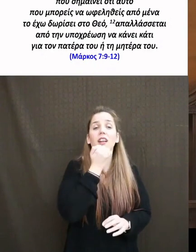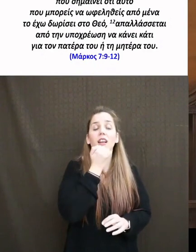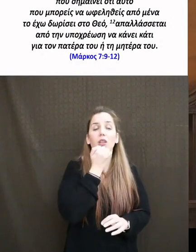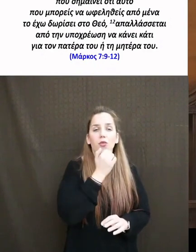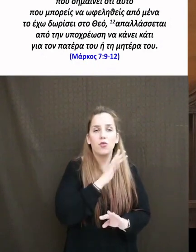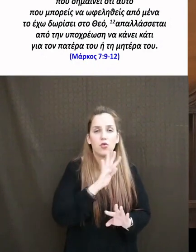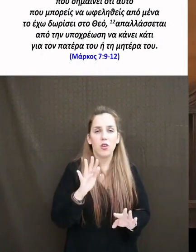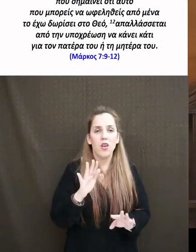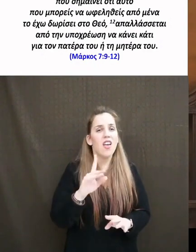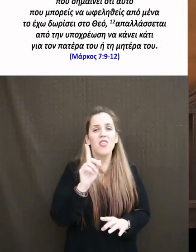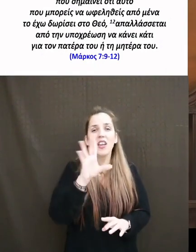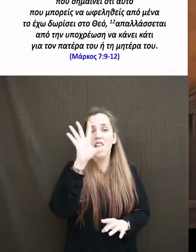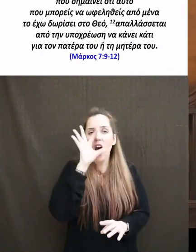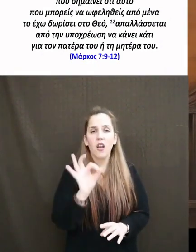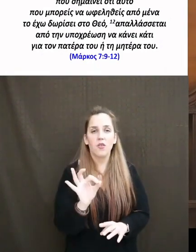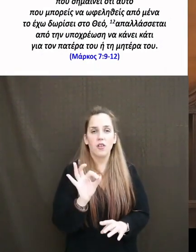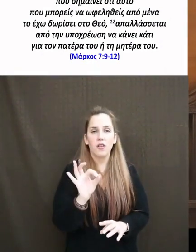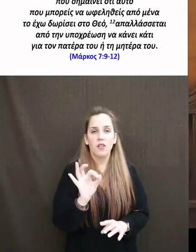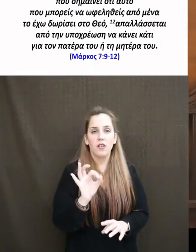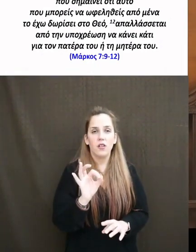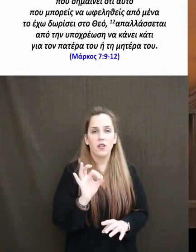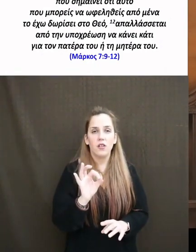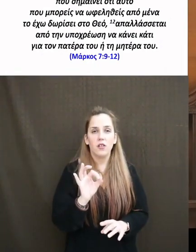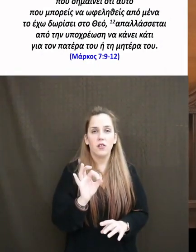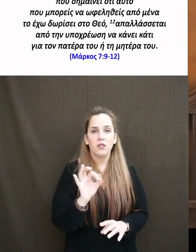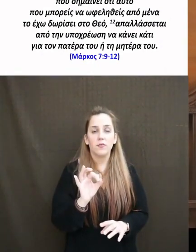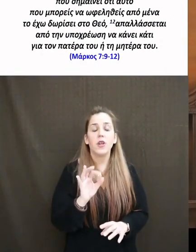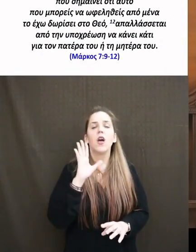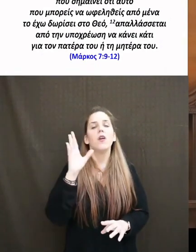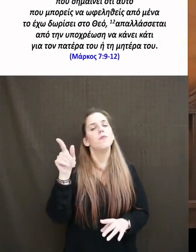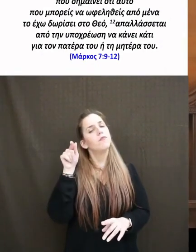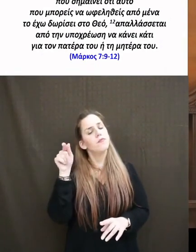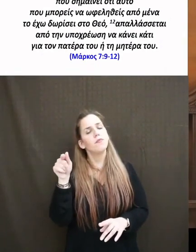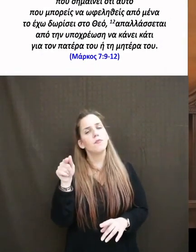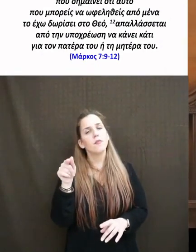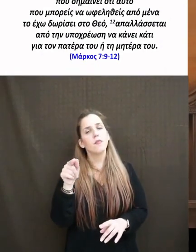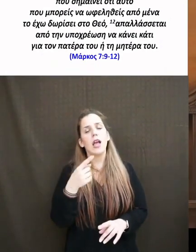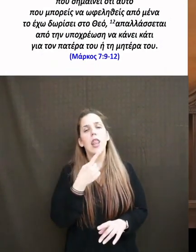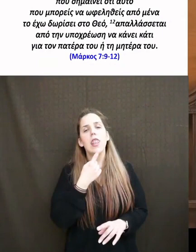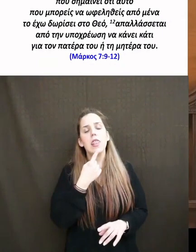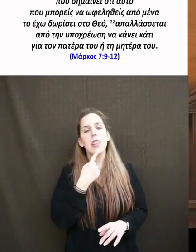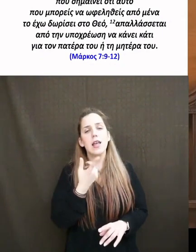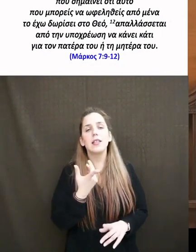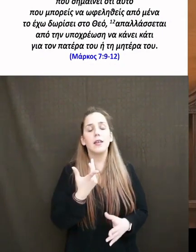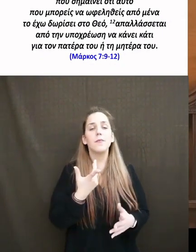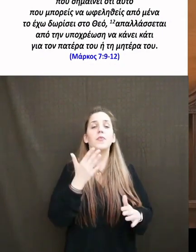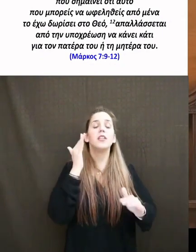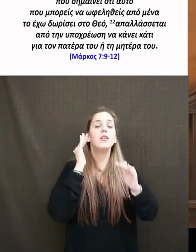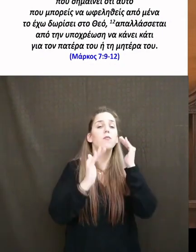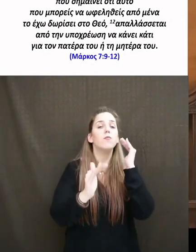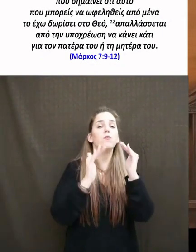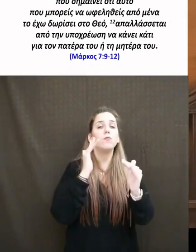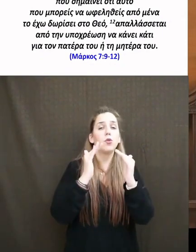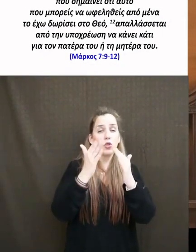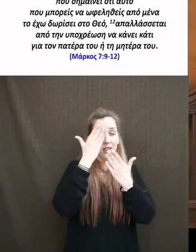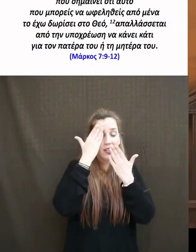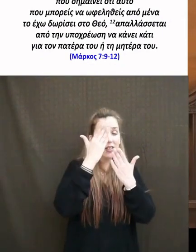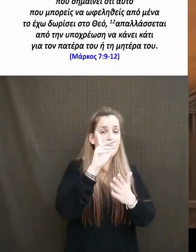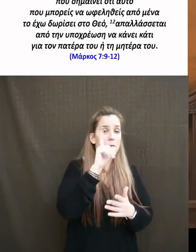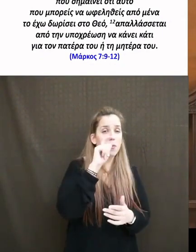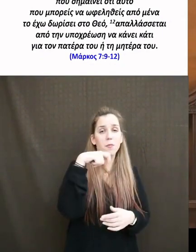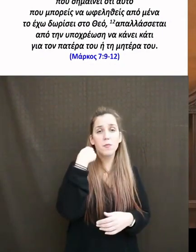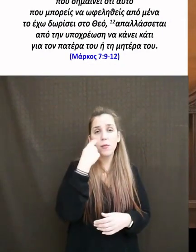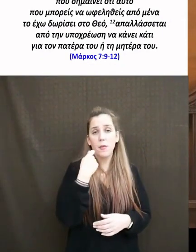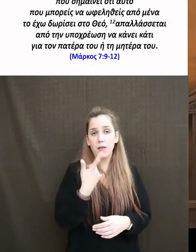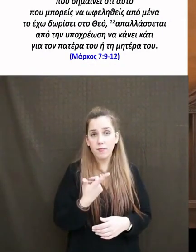αλήθειας. Ο Μωυσής είπε, τίμα τον πατέρα σου και τη μητέρα σου. Και όποιος κακολογεί τον πατέρα του ή τη μητέρα του θα τιμωρείται με θάνατο.